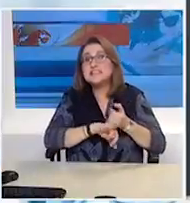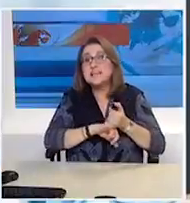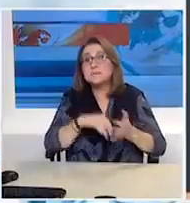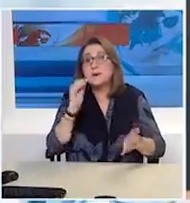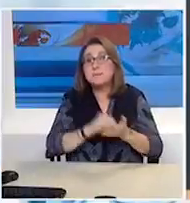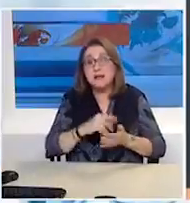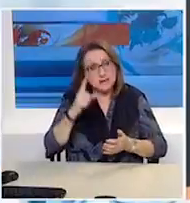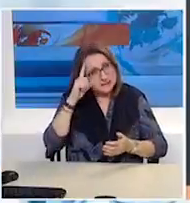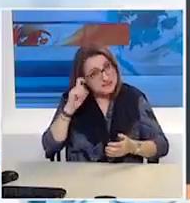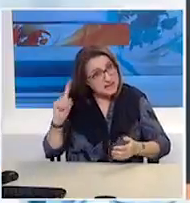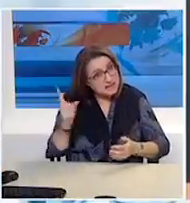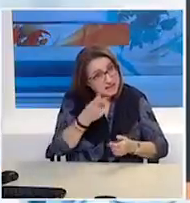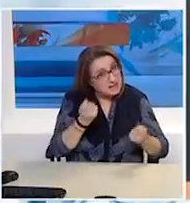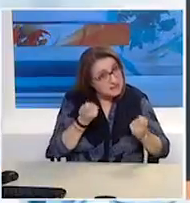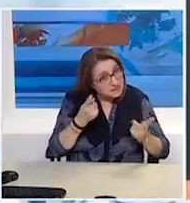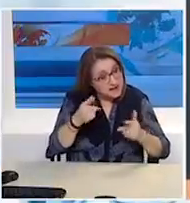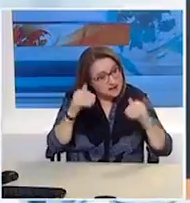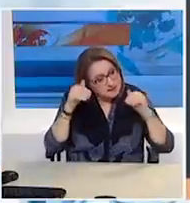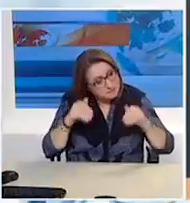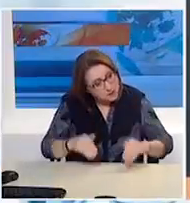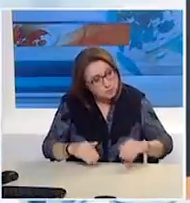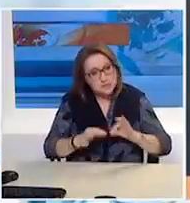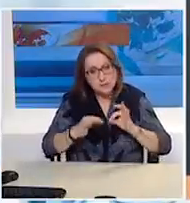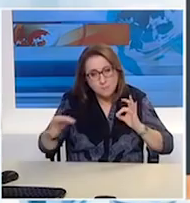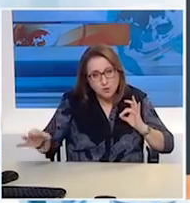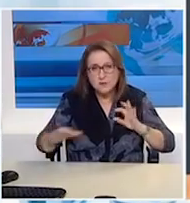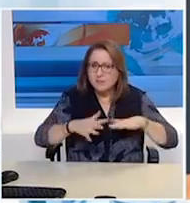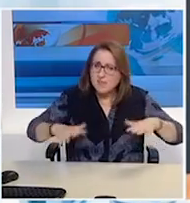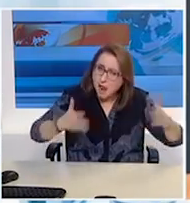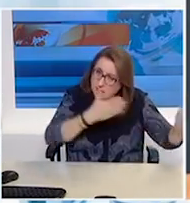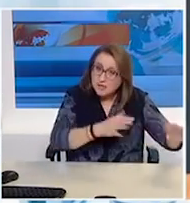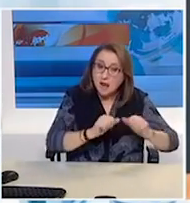να το κάνει σωστά, εφαρμόζοντας τις οδηγίες και τα μέτρα ατομικής προστασίας.